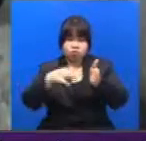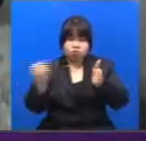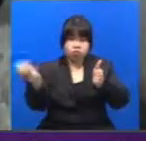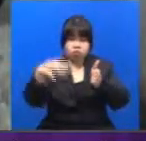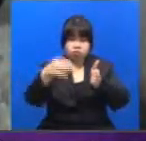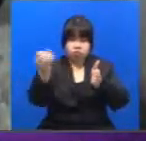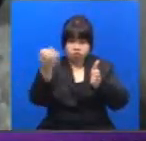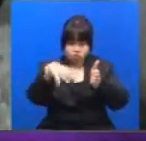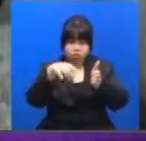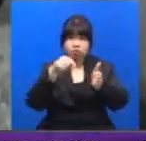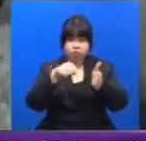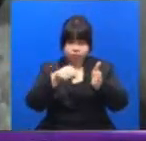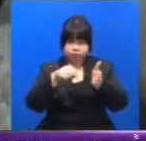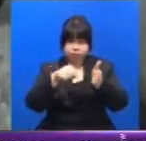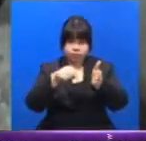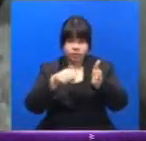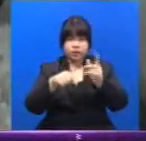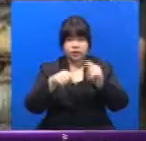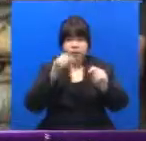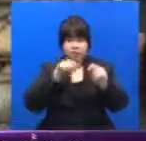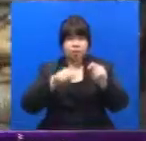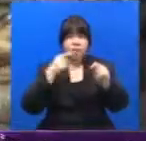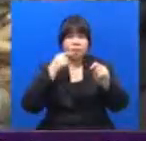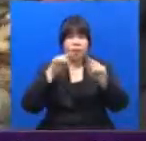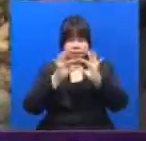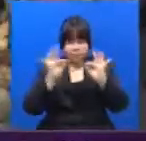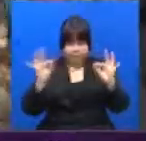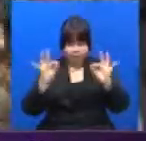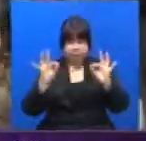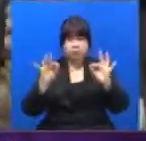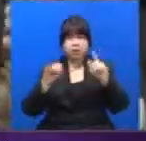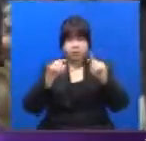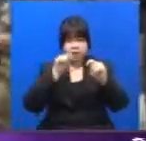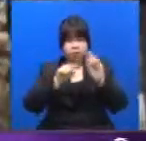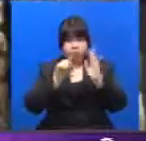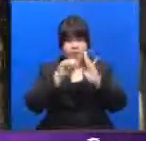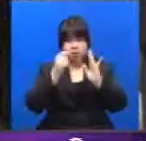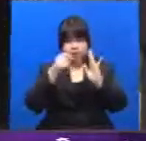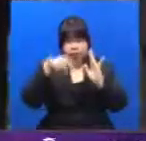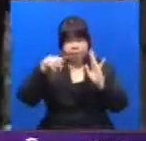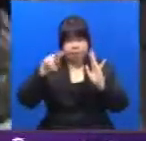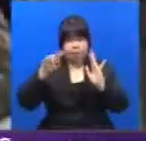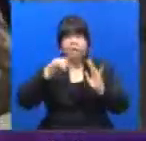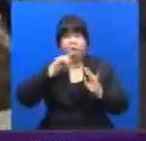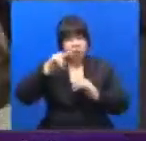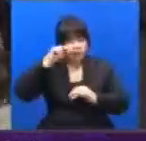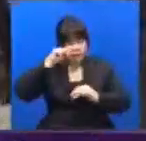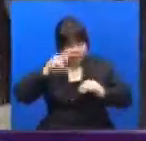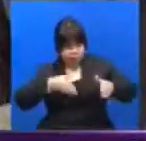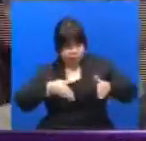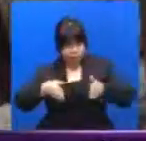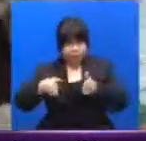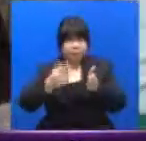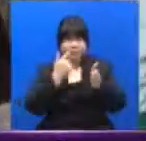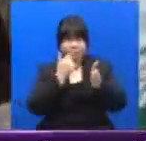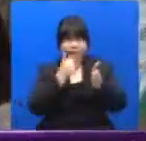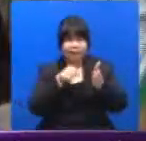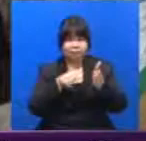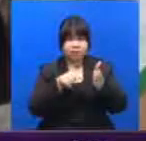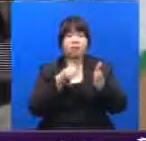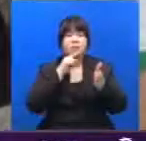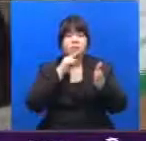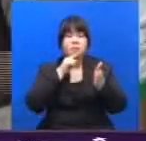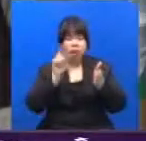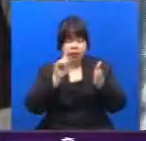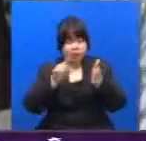ะสาม บ้านเกาะแลหนัง ตำบุปากบางอำเภอเทพาซึ่งน้ำเป็นสีสนิมเนองจากภาวะฝุนทิ่งช่วงยาวนานอีกทั้